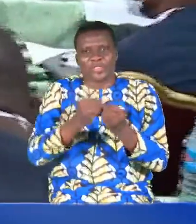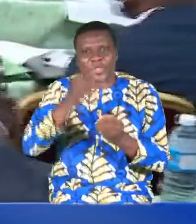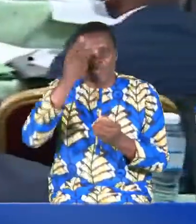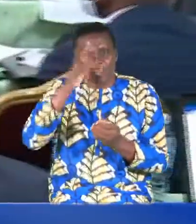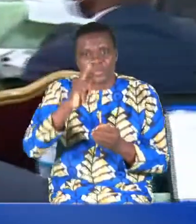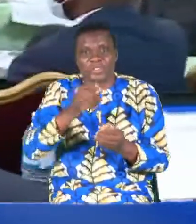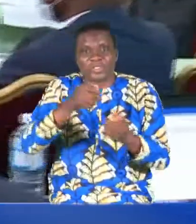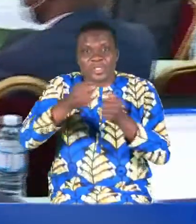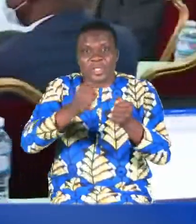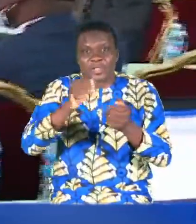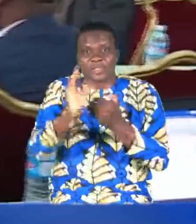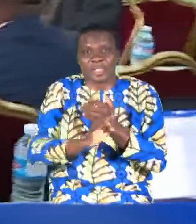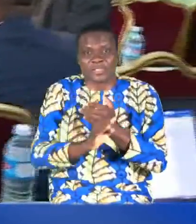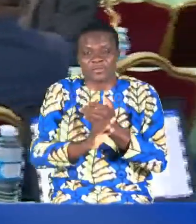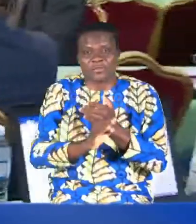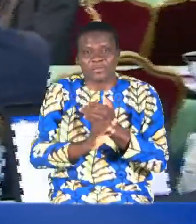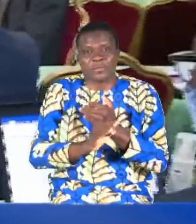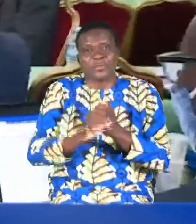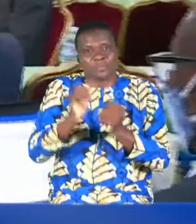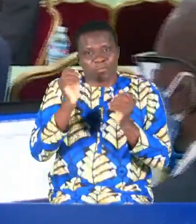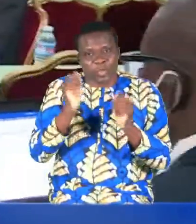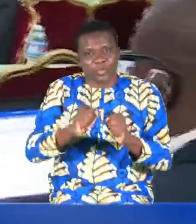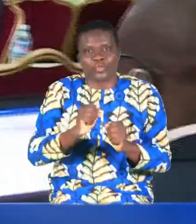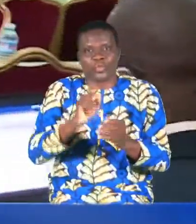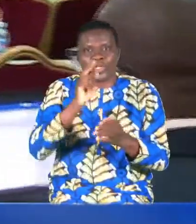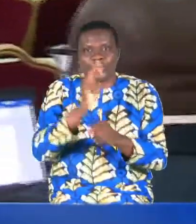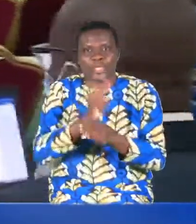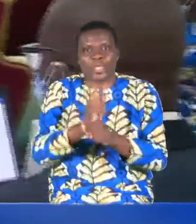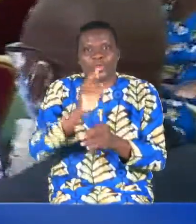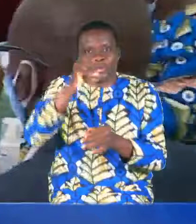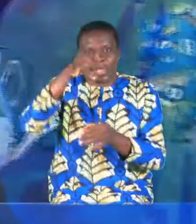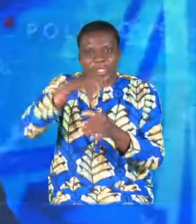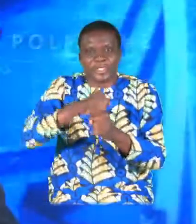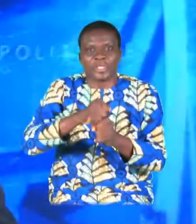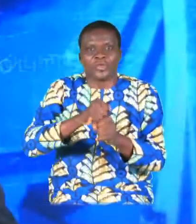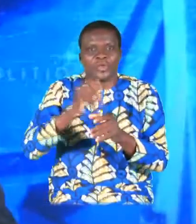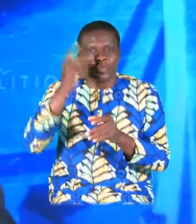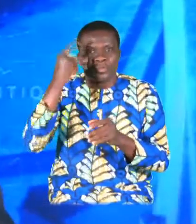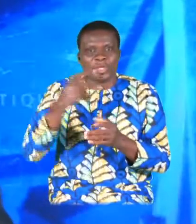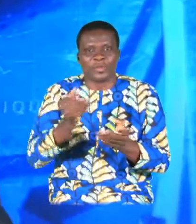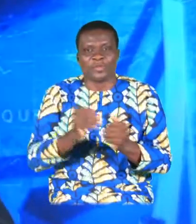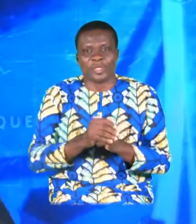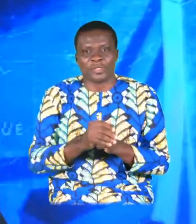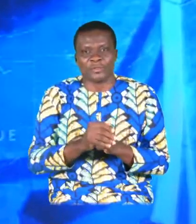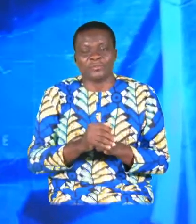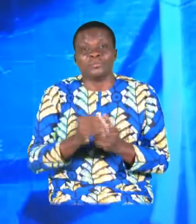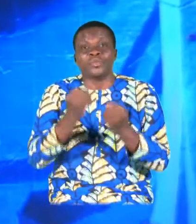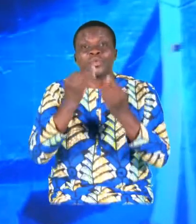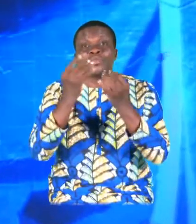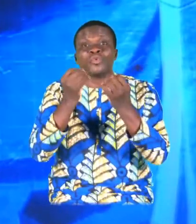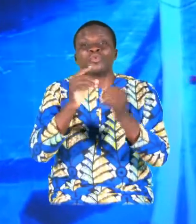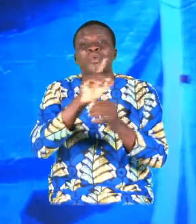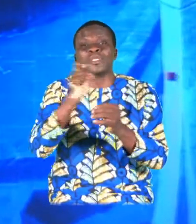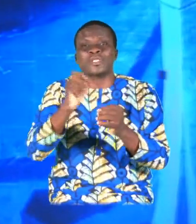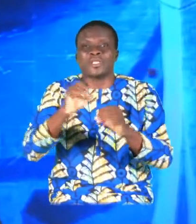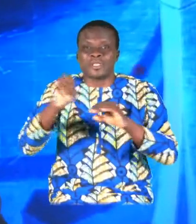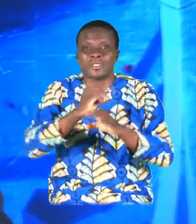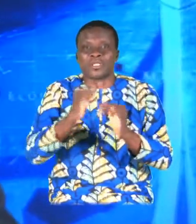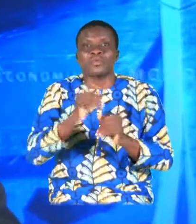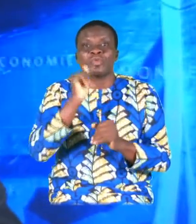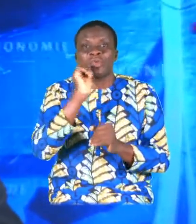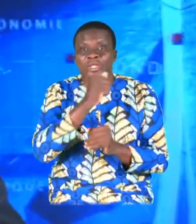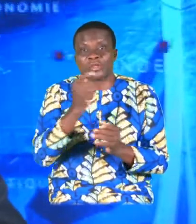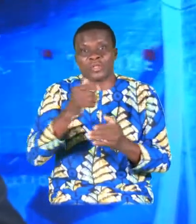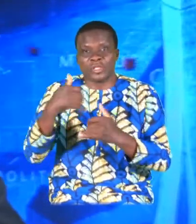politiques et administratifs, puis le règlement intérieur du Parlement. Plusieurs centaines d'entrepreneurs